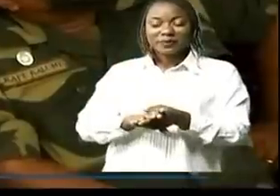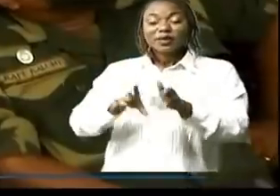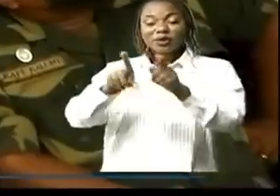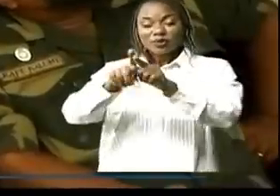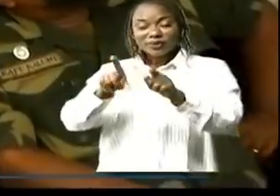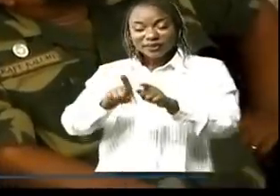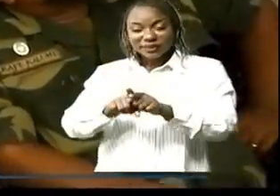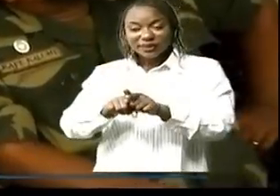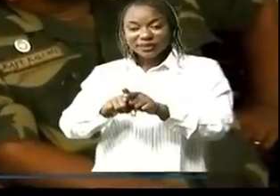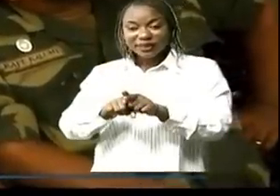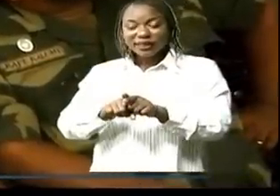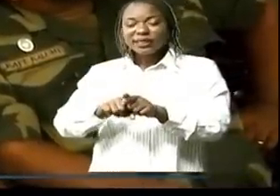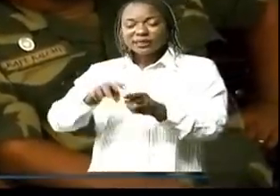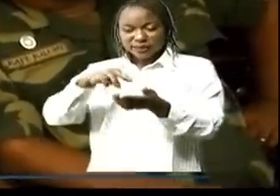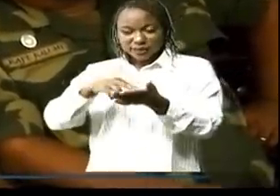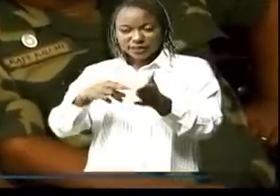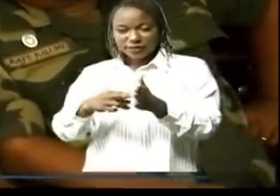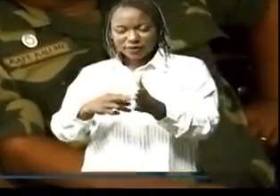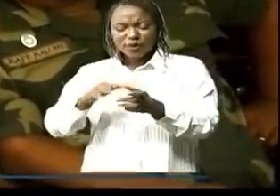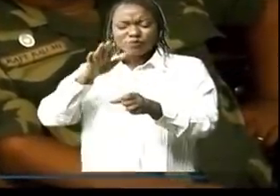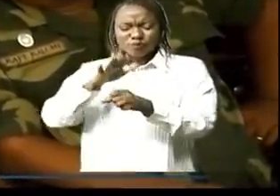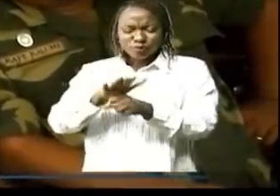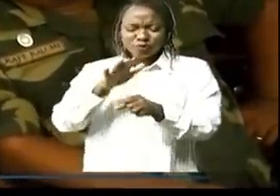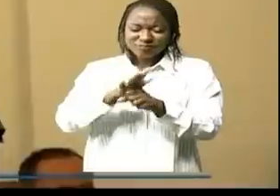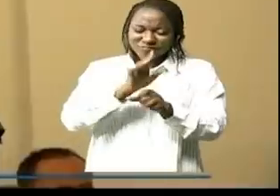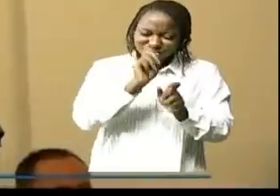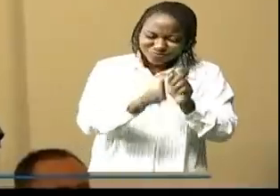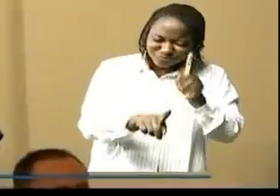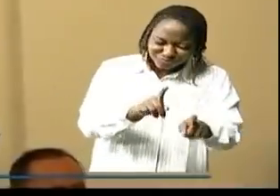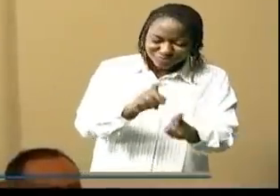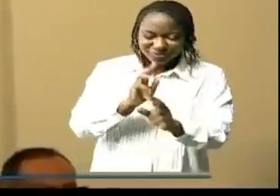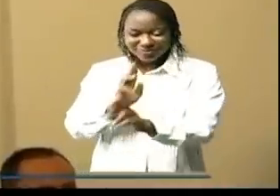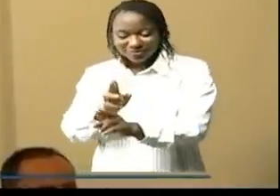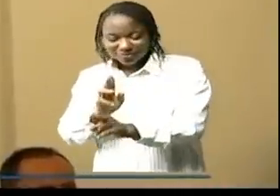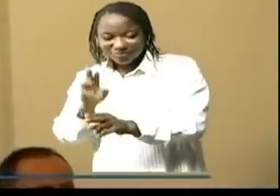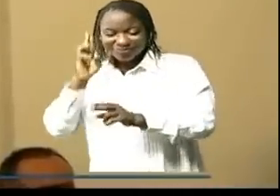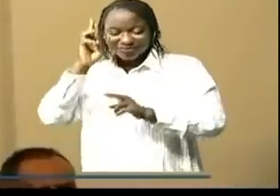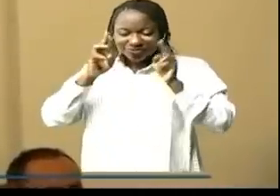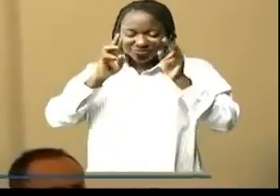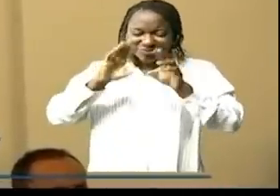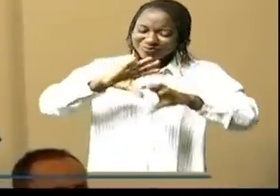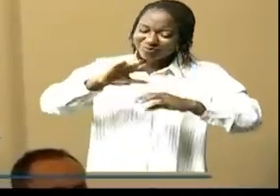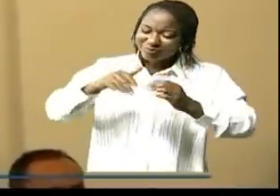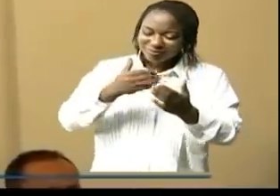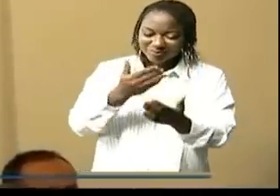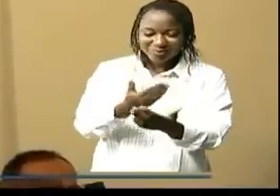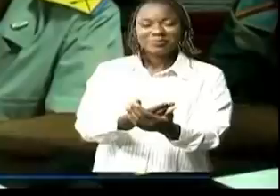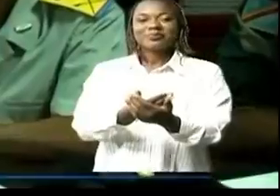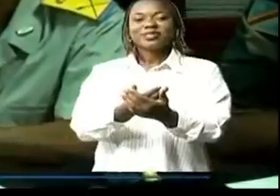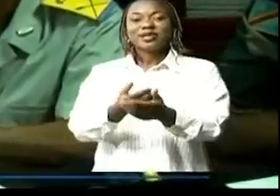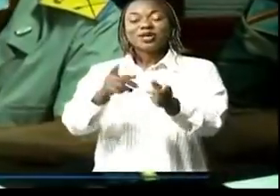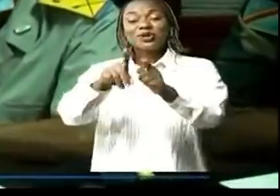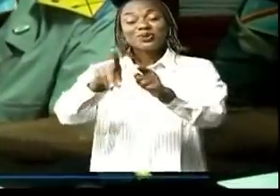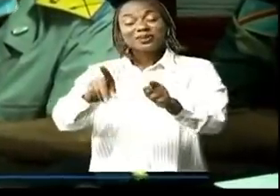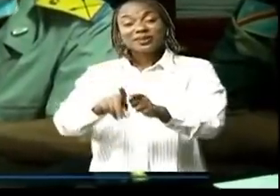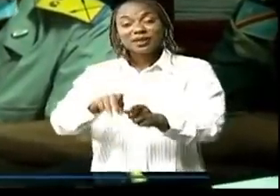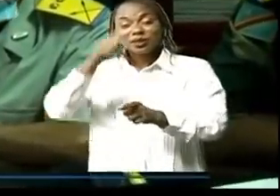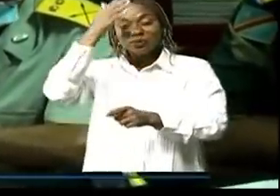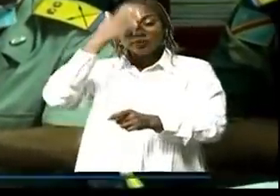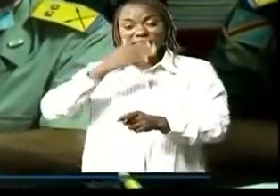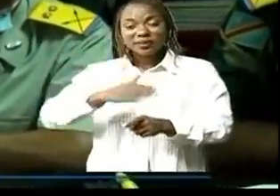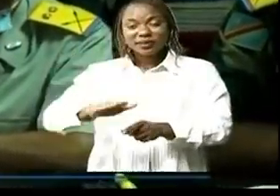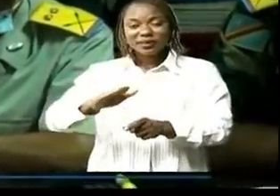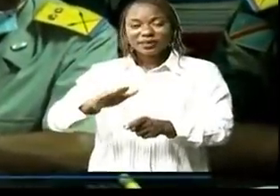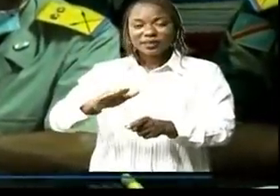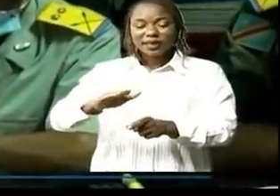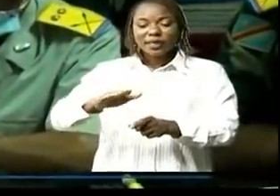ses commandants des unités, où plusieurs sujets ont été développés. Signalons qu'au corps de santé militaire et à l'hôpital militaire central du